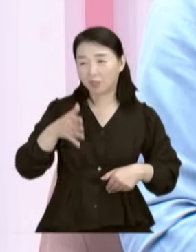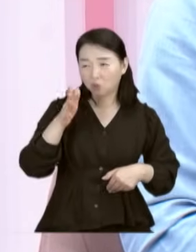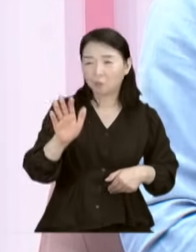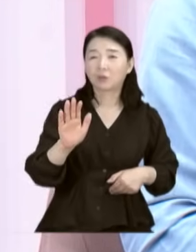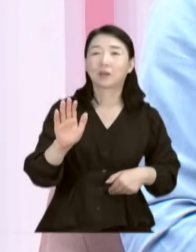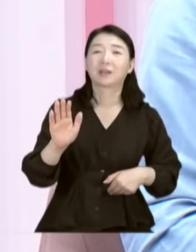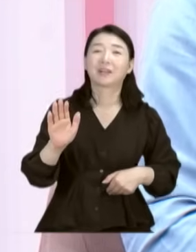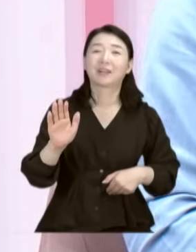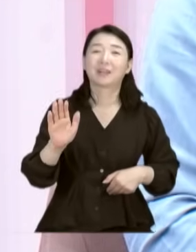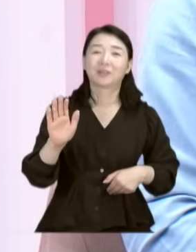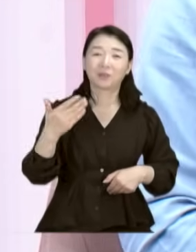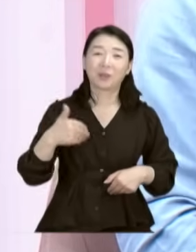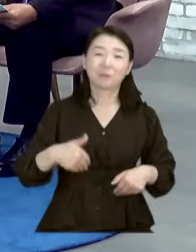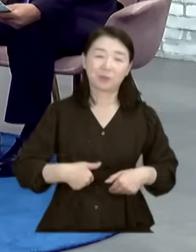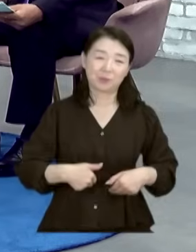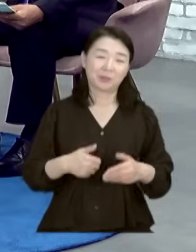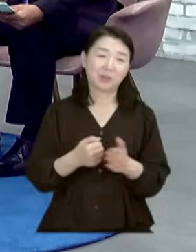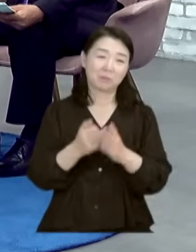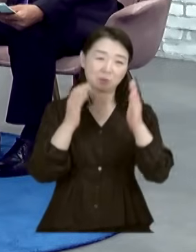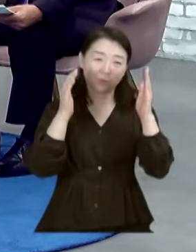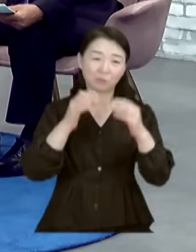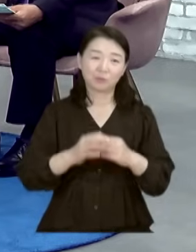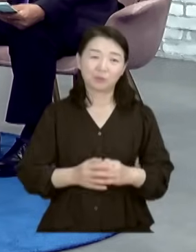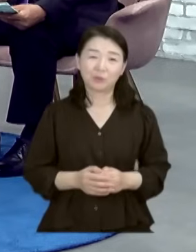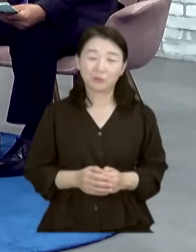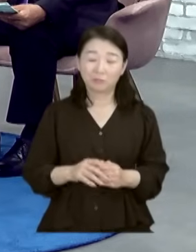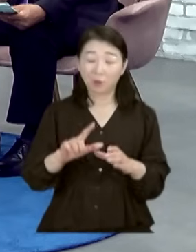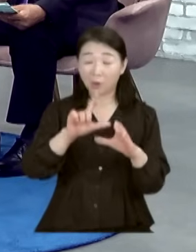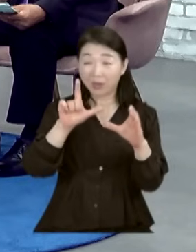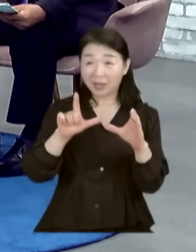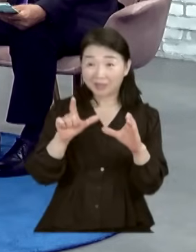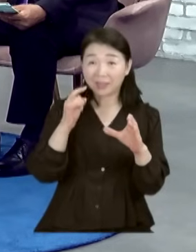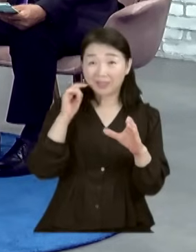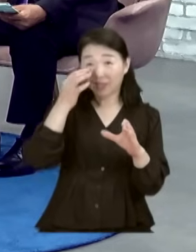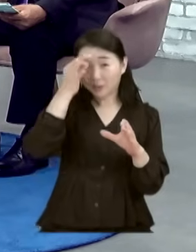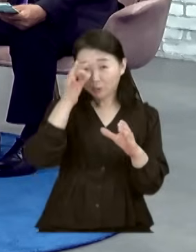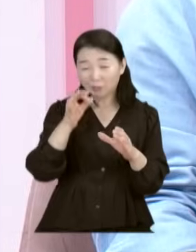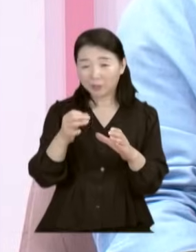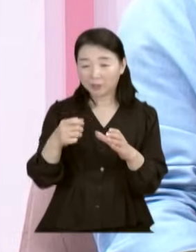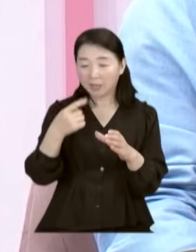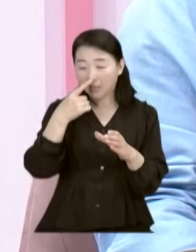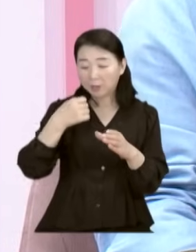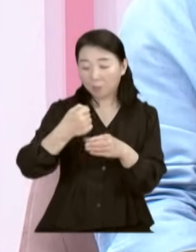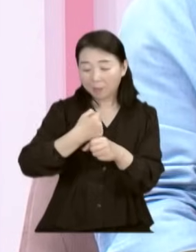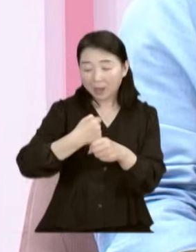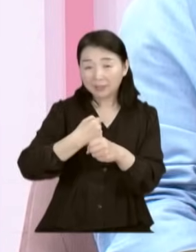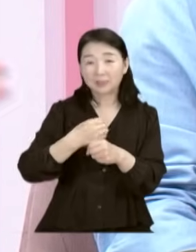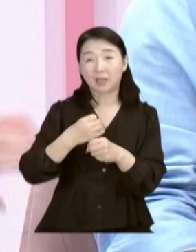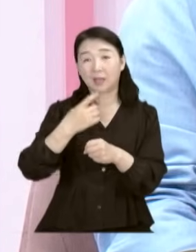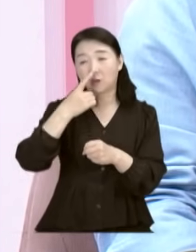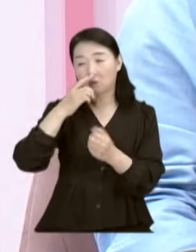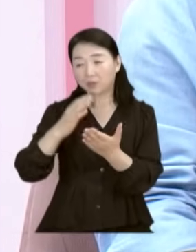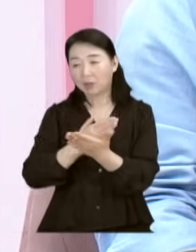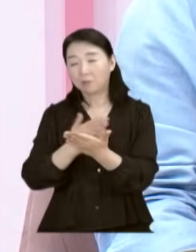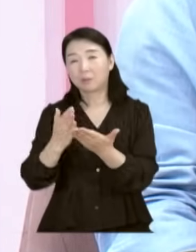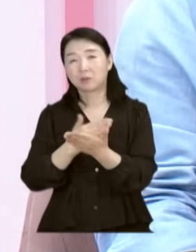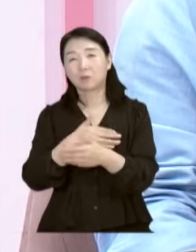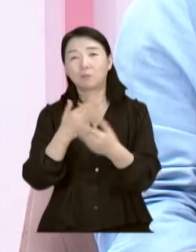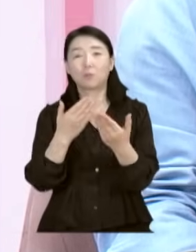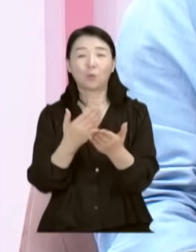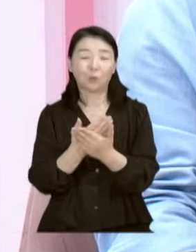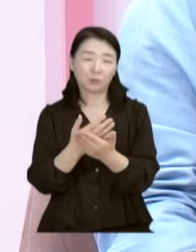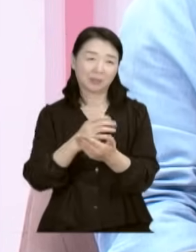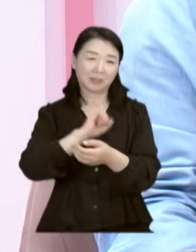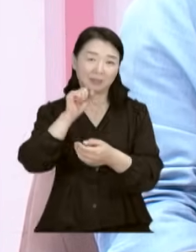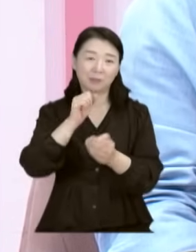돼야 된다는 생각으로 공부했던 것 같아요 그래서 뭐 라떼 아트도 그렇고 바리스타도 그렇고 또 이제 커피 감별하는 거 뭐 이런 것들을 다 따다